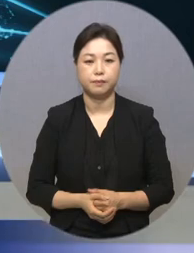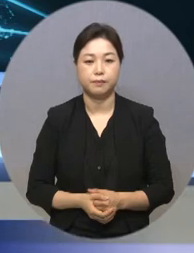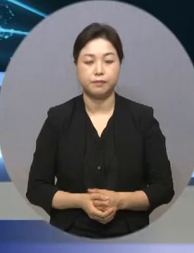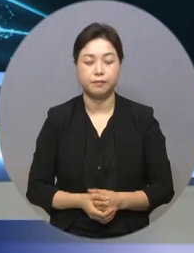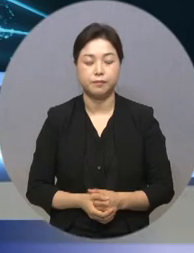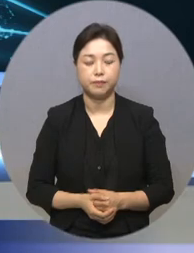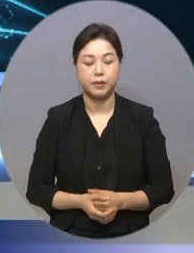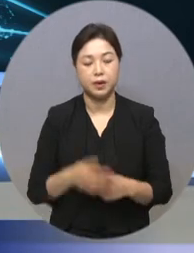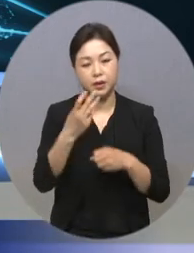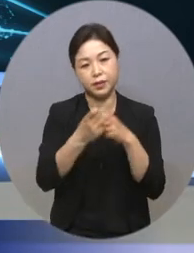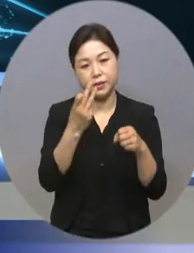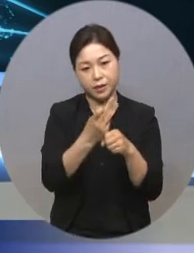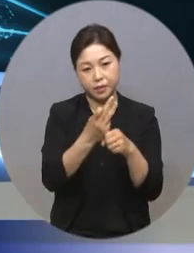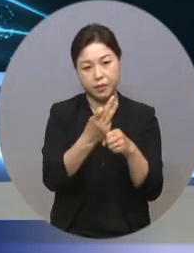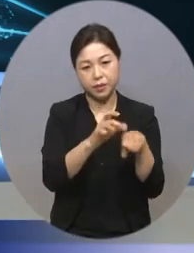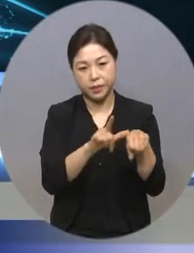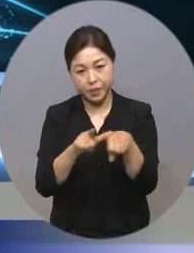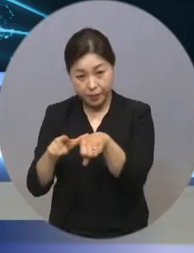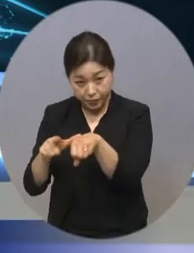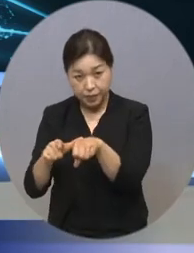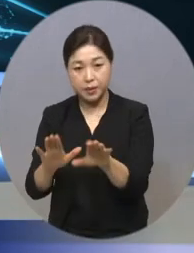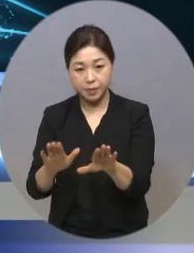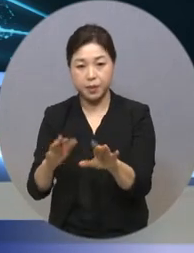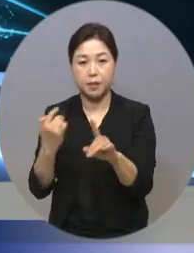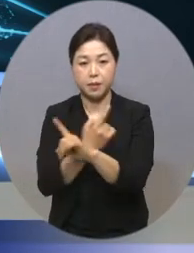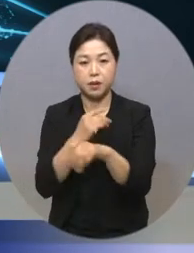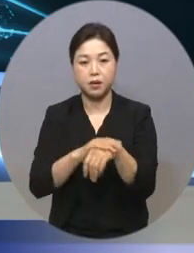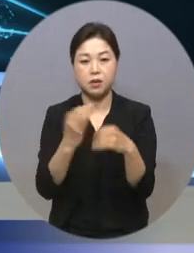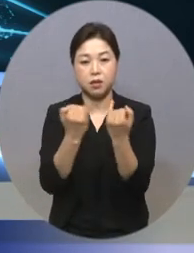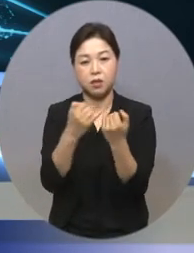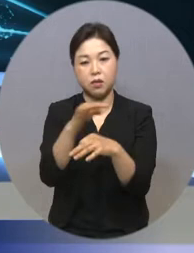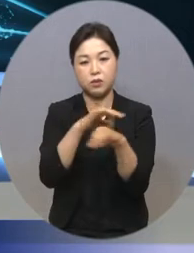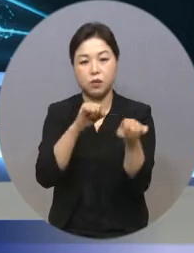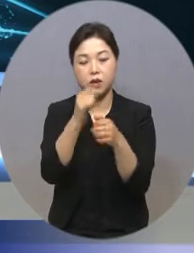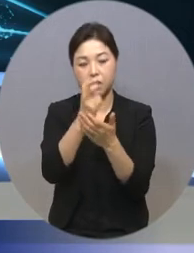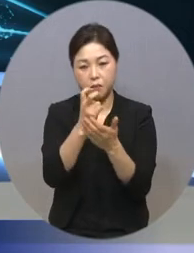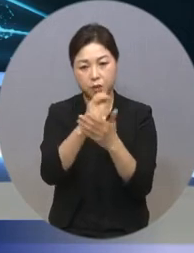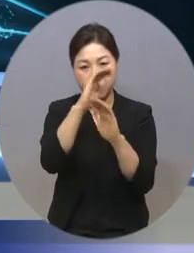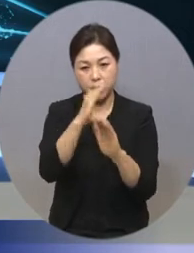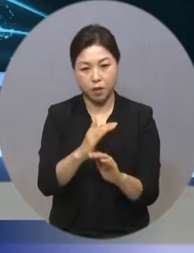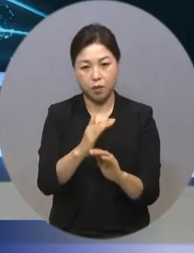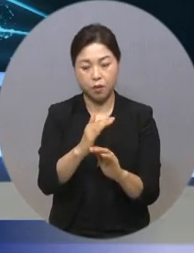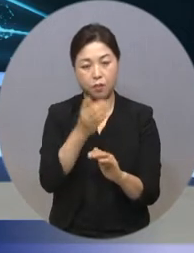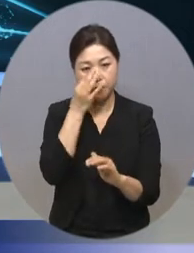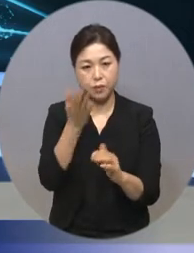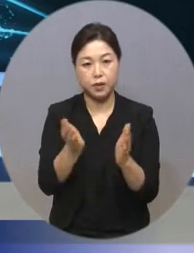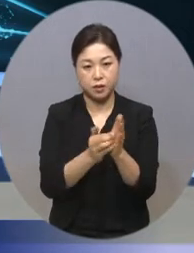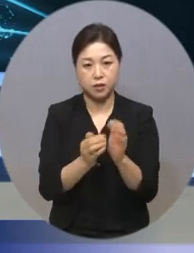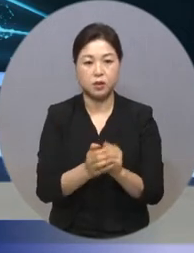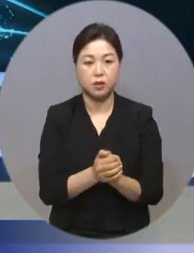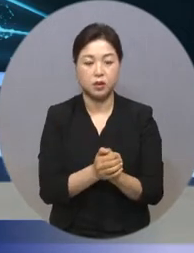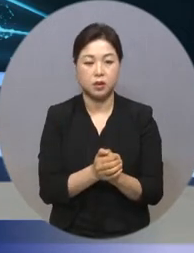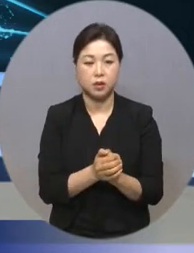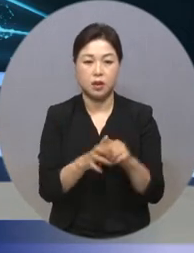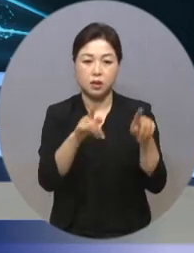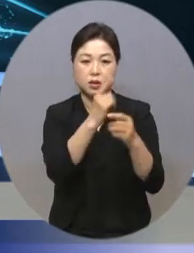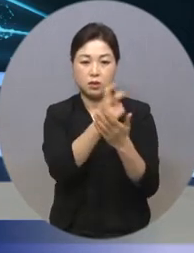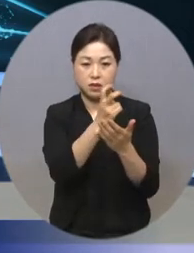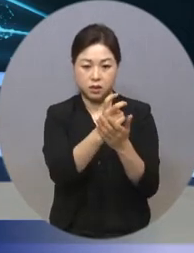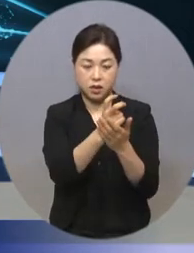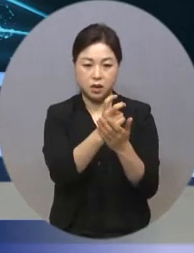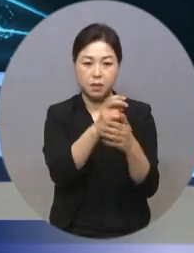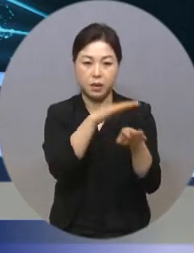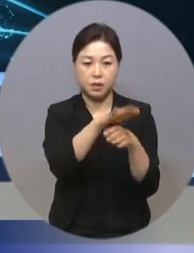앞서 13년 만에 개정된 여성경제활동법에 대한 소식 전해드렸습니다. 이를 두고 정책 패러다임의